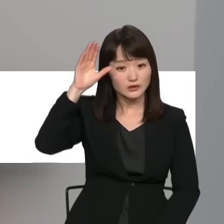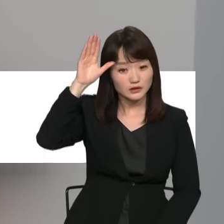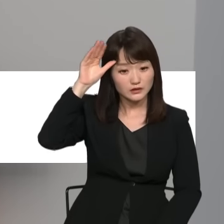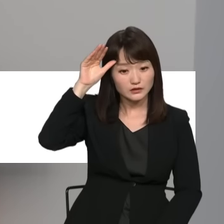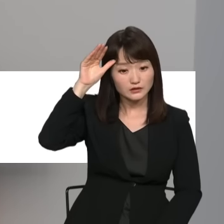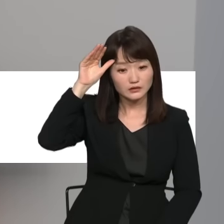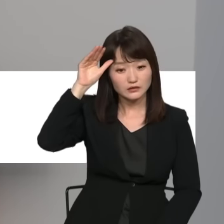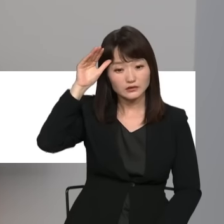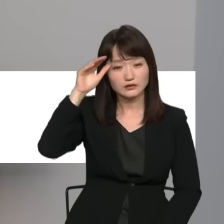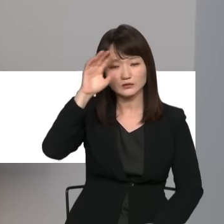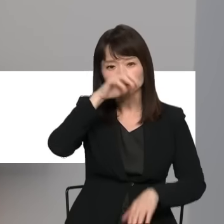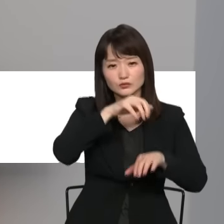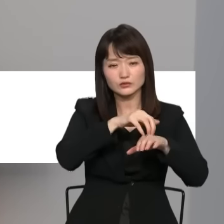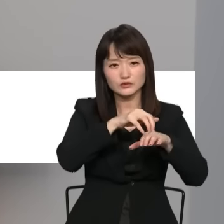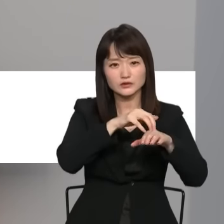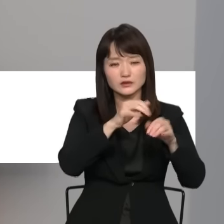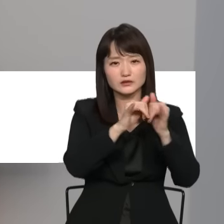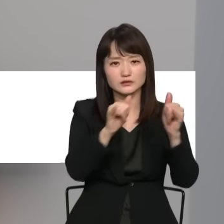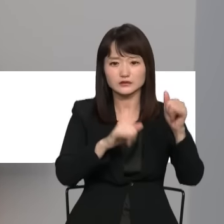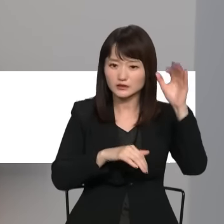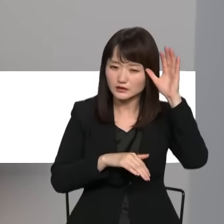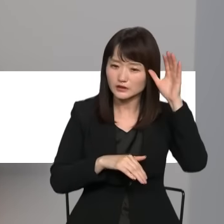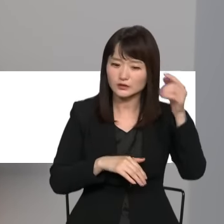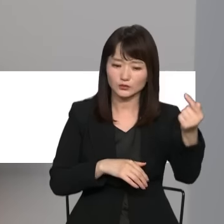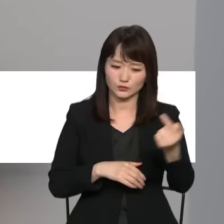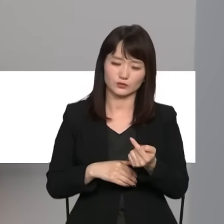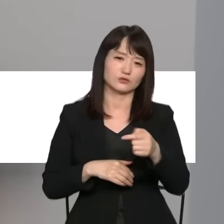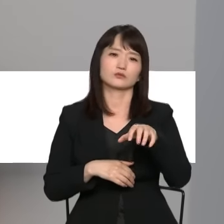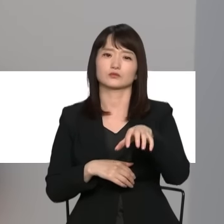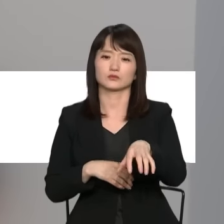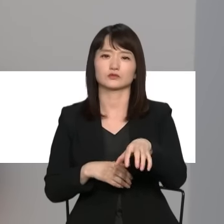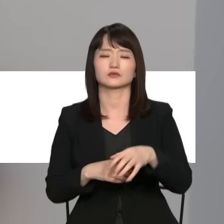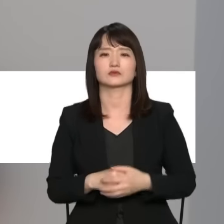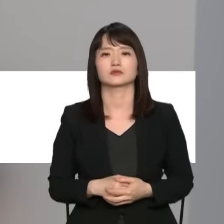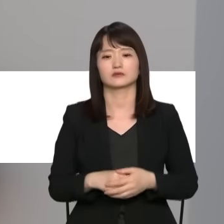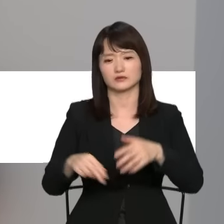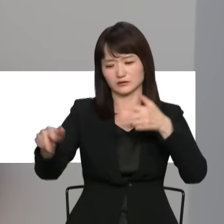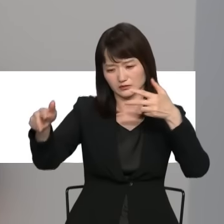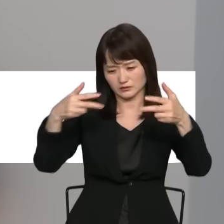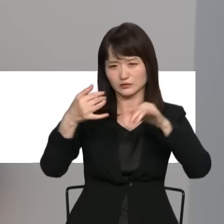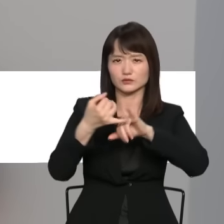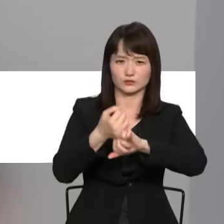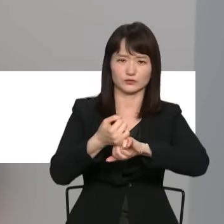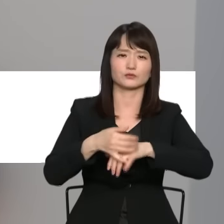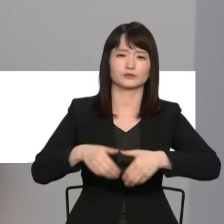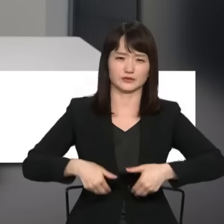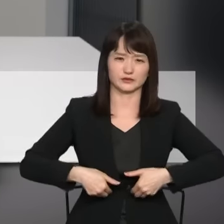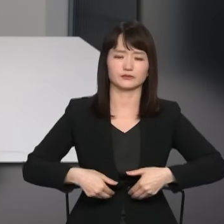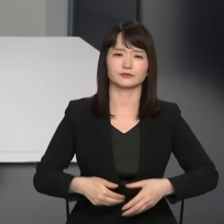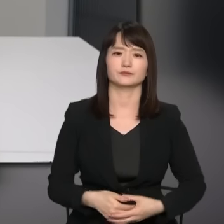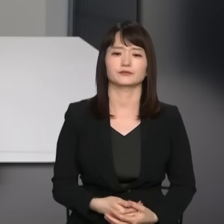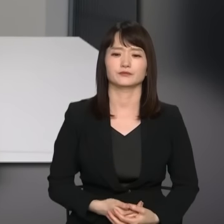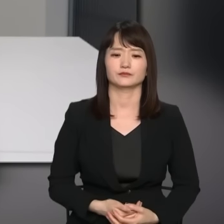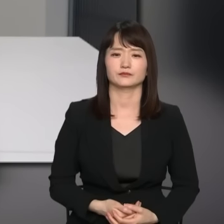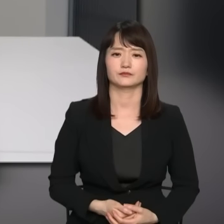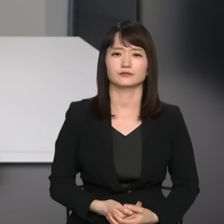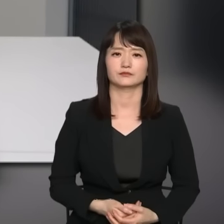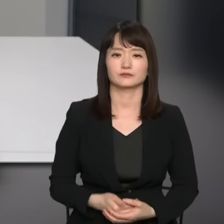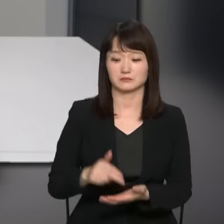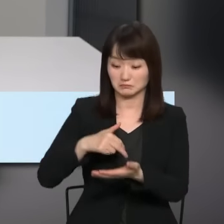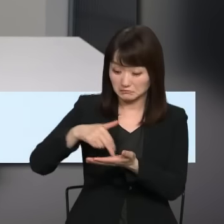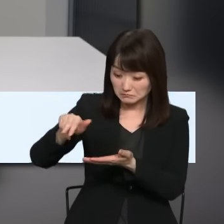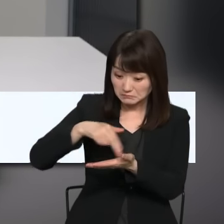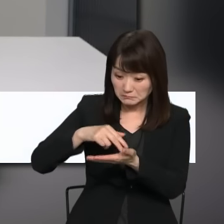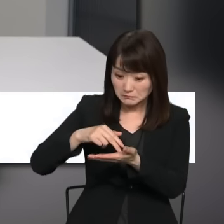우리 훈련사님들의 개들도 이렇게 왔던 곳이기 때문에 CCTV가 꼭 있었어야 됐어요. 메신저